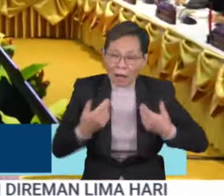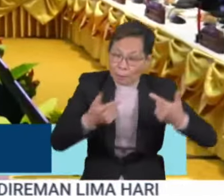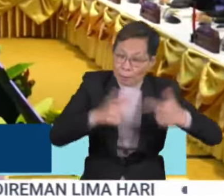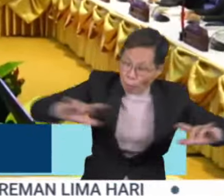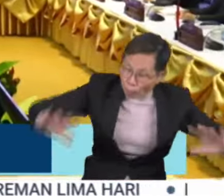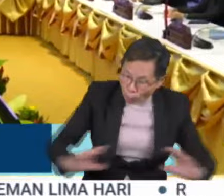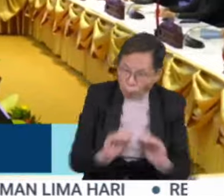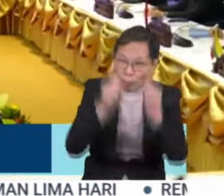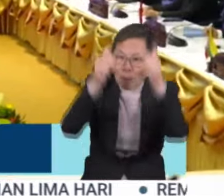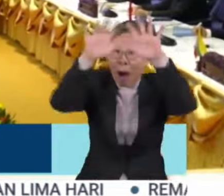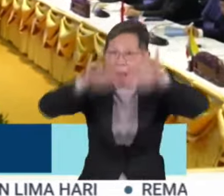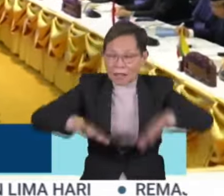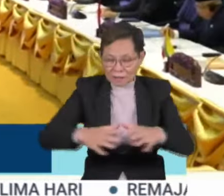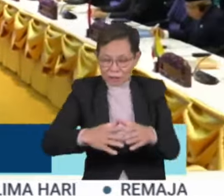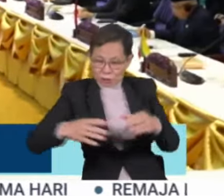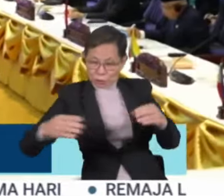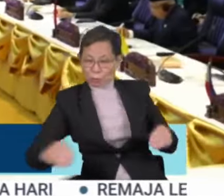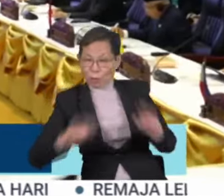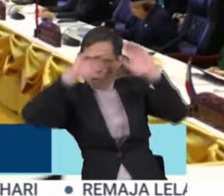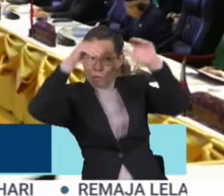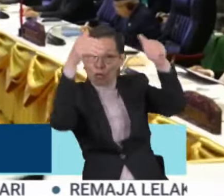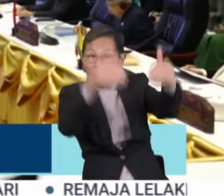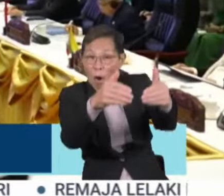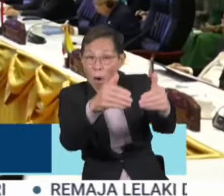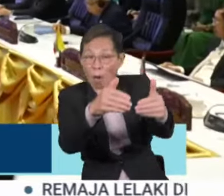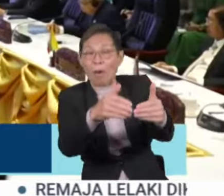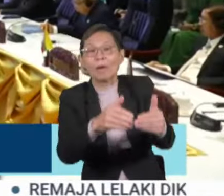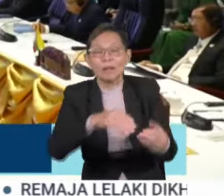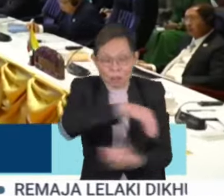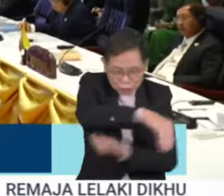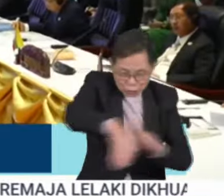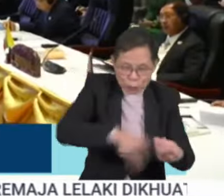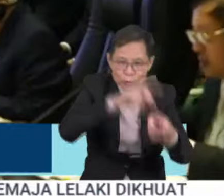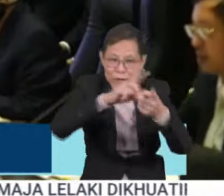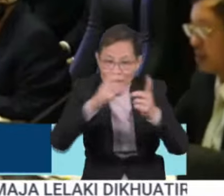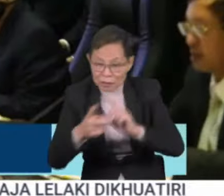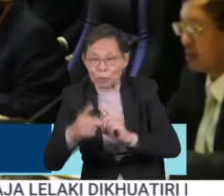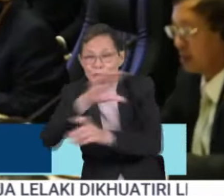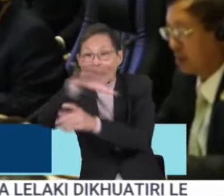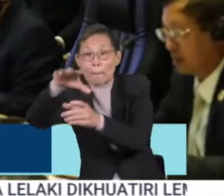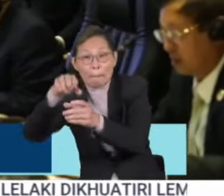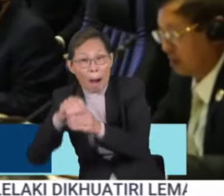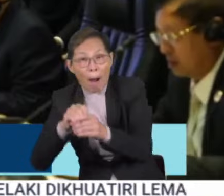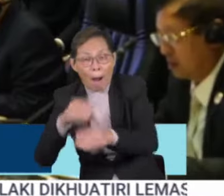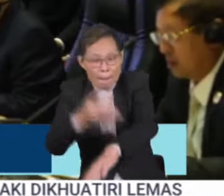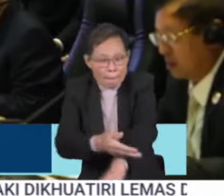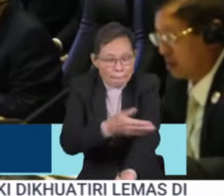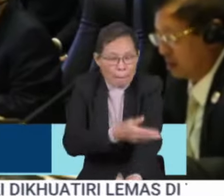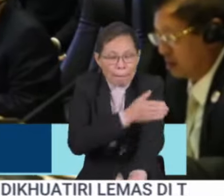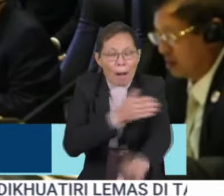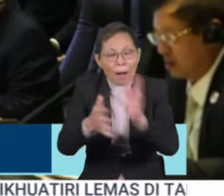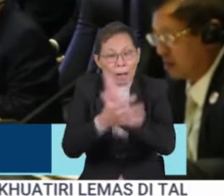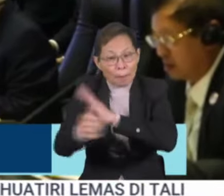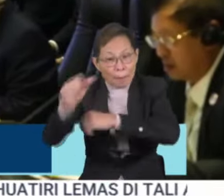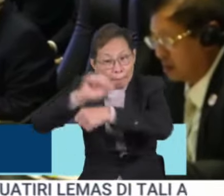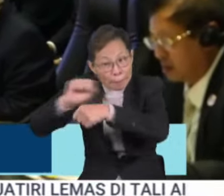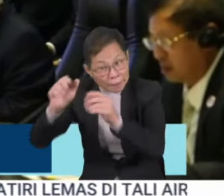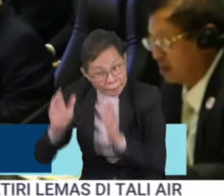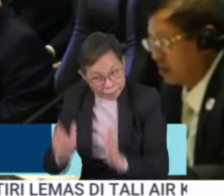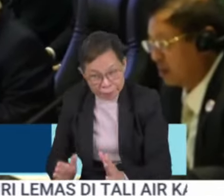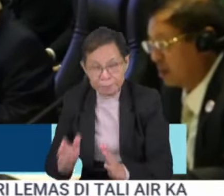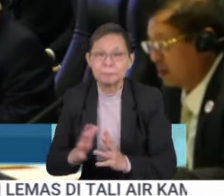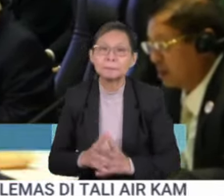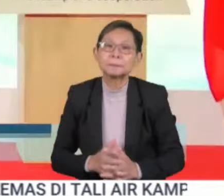berlangsung sidang kemuncak ASEAN Jepun, fokusnya terarah kepada transformasi digital termasuk peningkatan kemahiran sumber manusia.